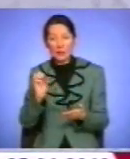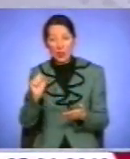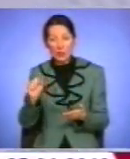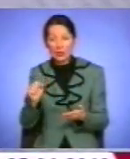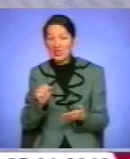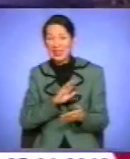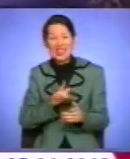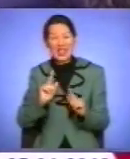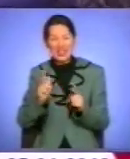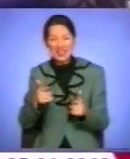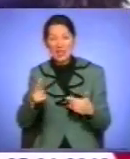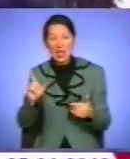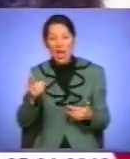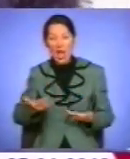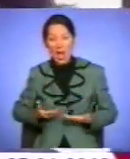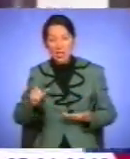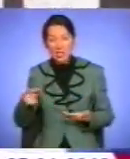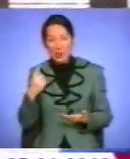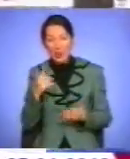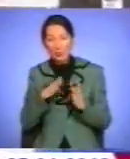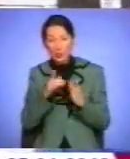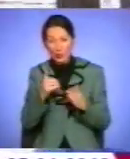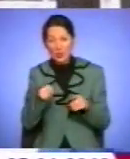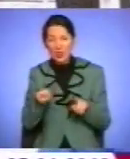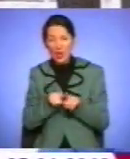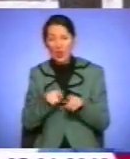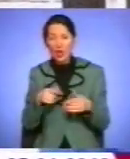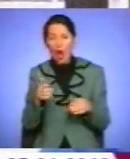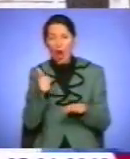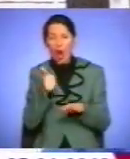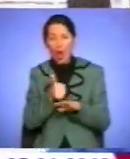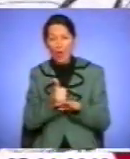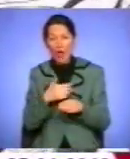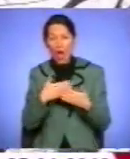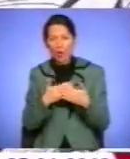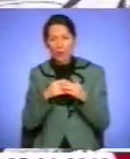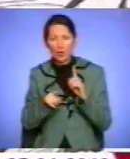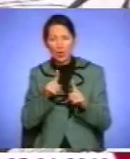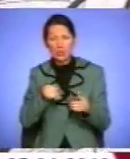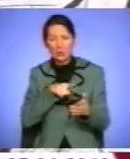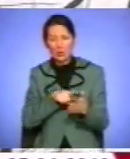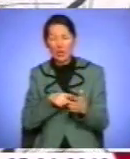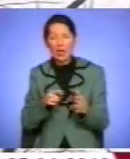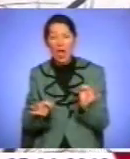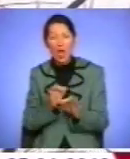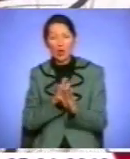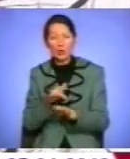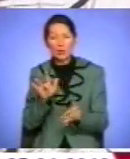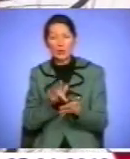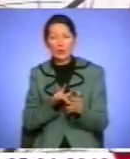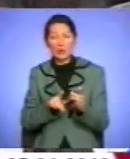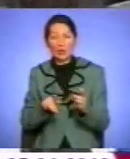категорично незгідний житель першого будинку. Він також голова громадської ради з питань екології Тернопільської міської ради